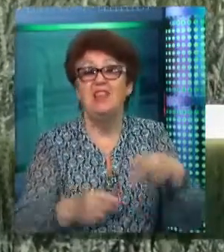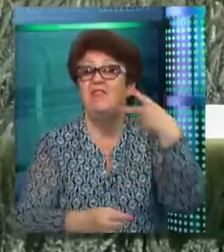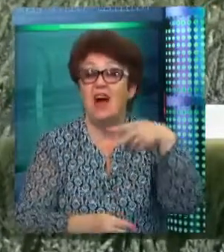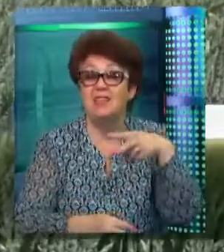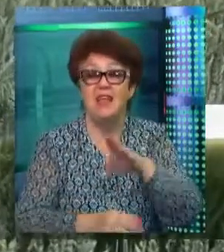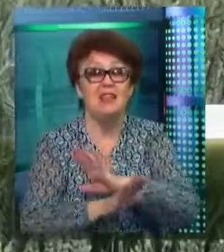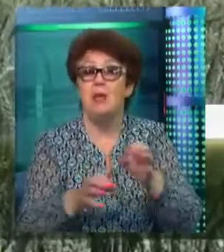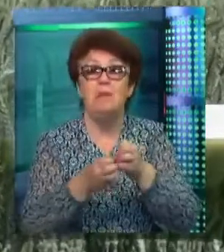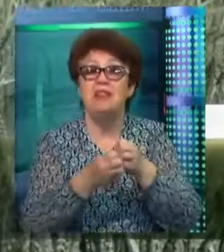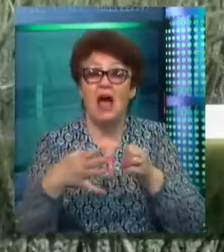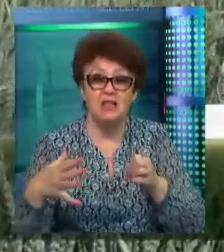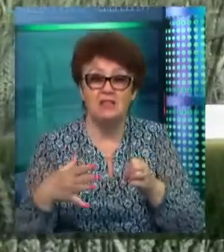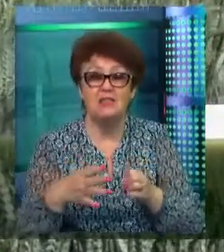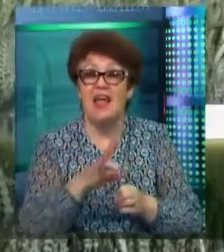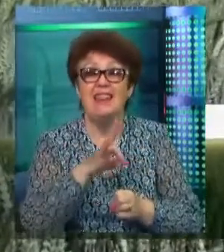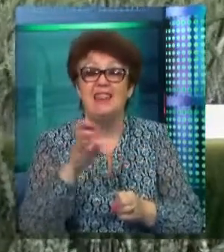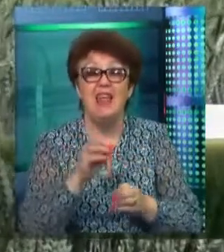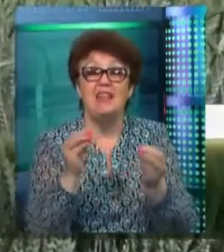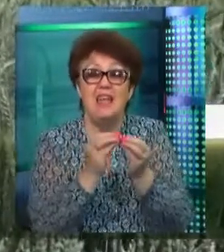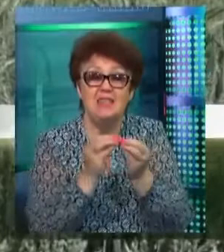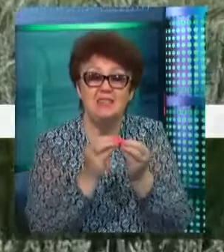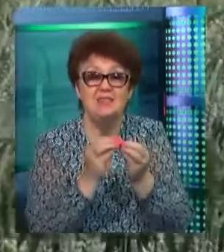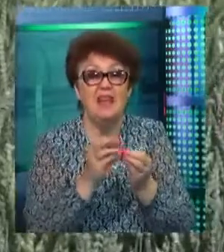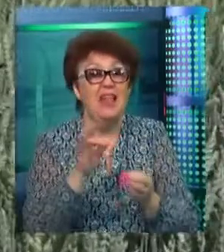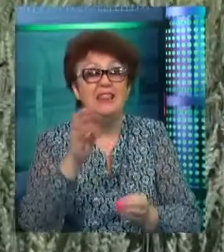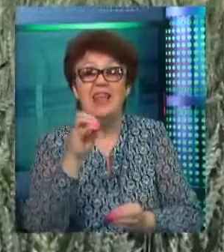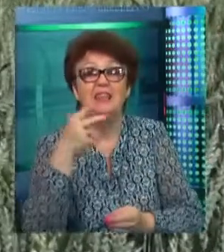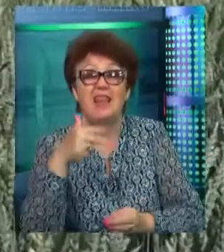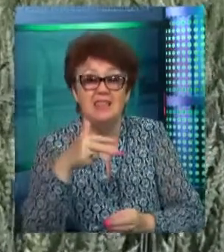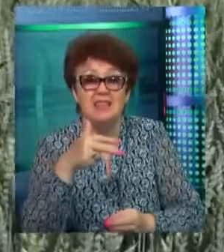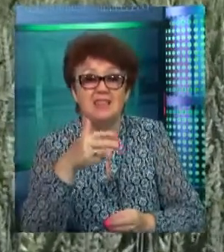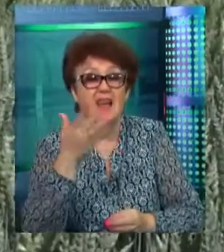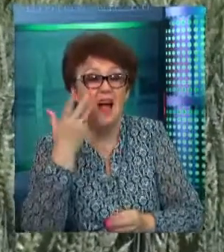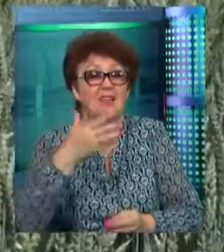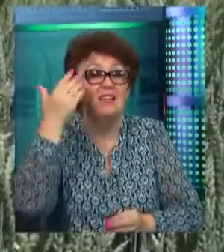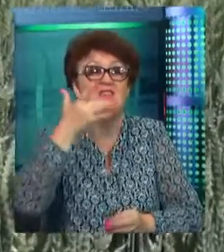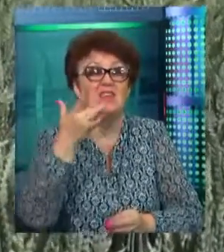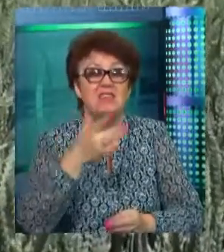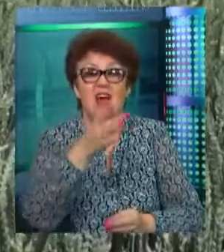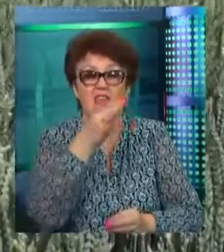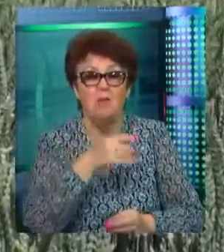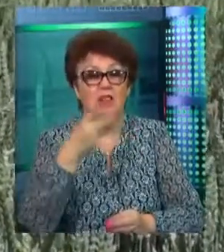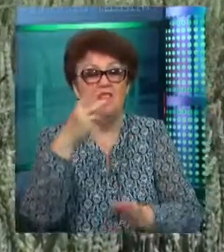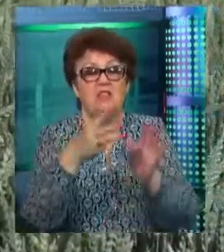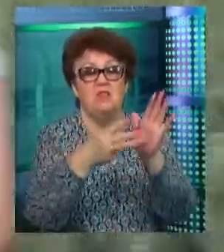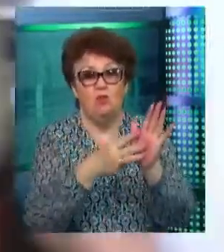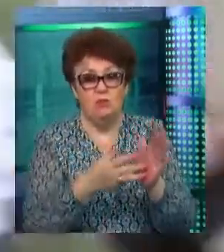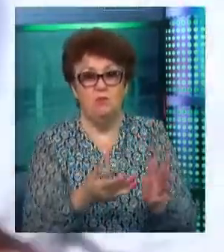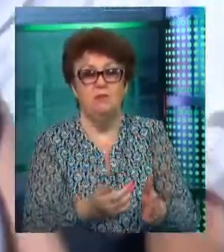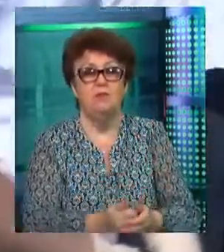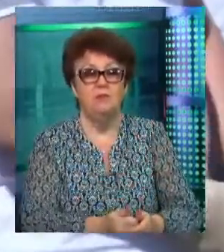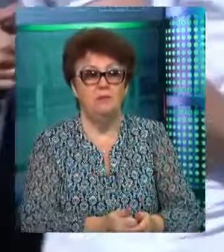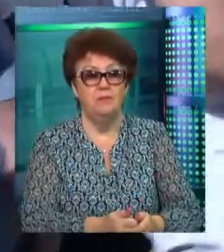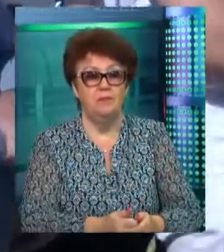23:15 не 10 там нет rizzi когда когда-то довольно советское время 20 результат в